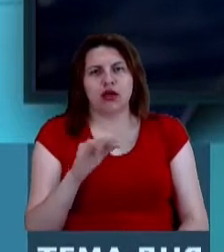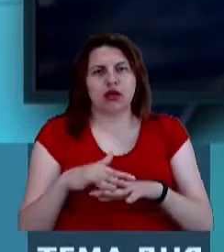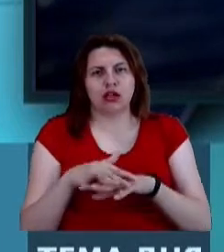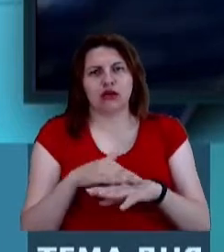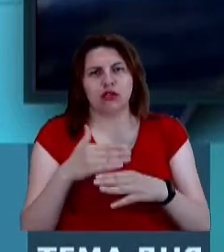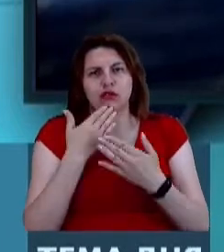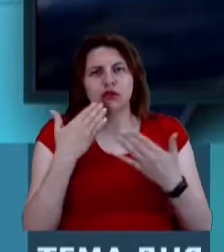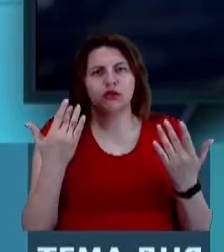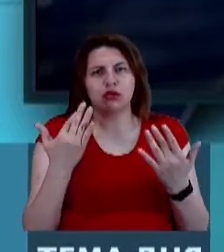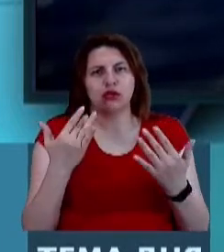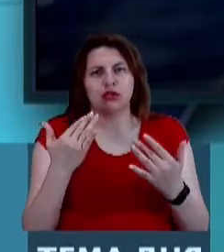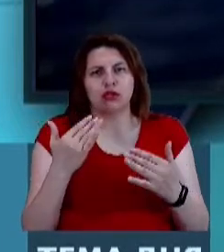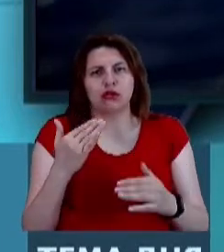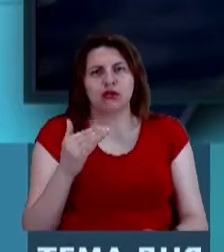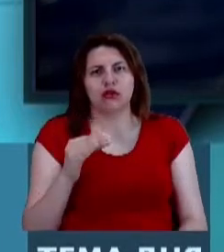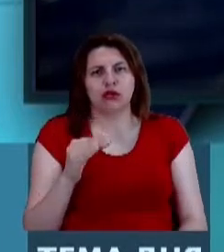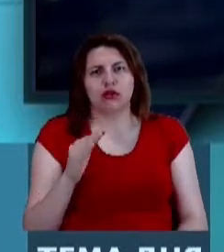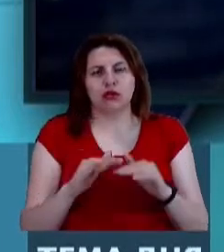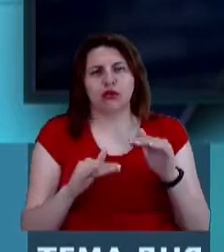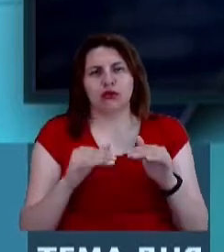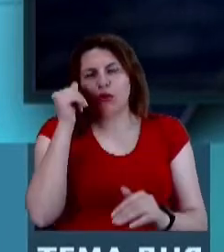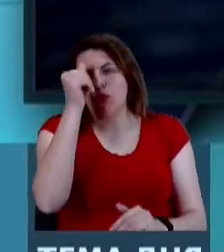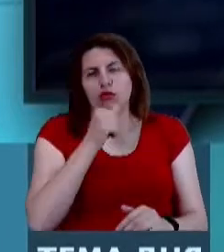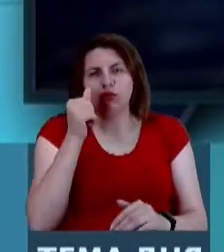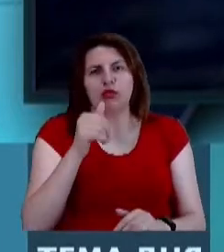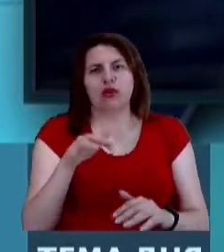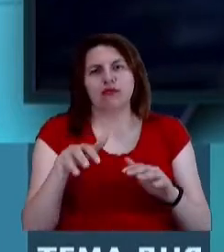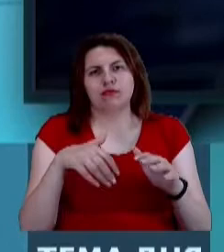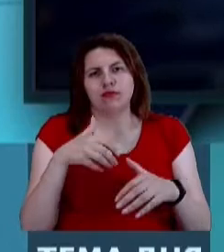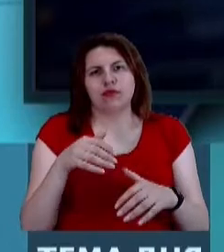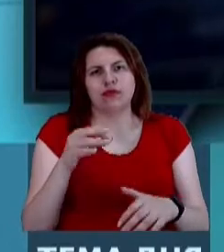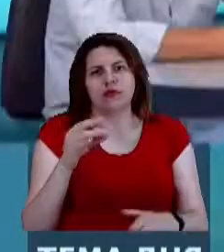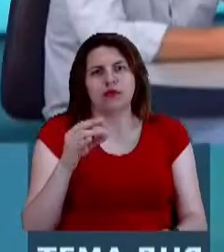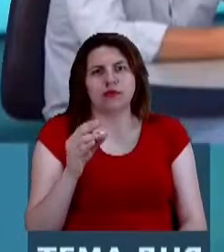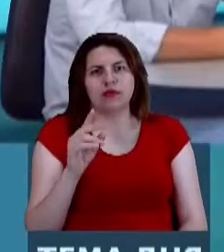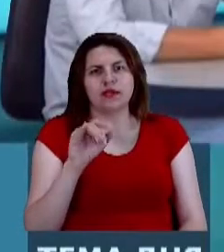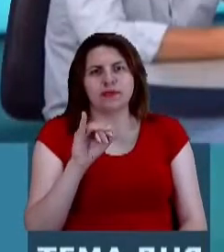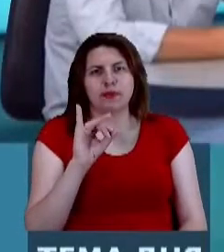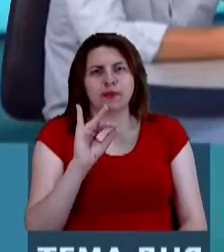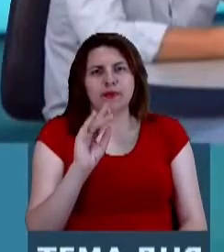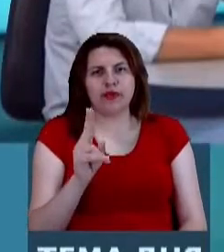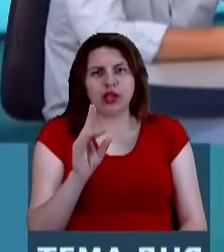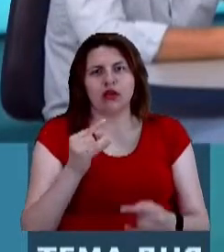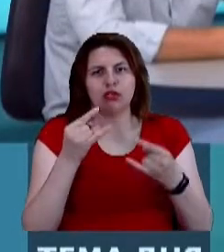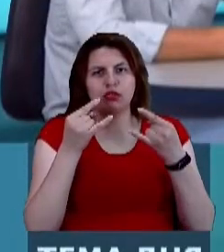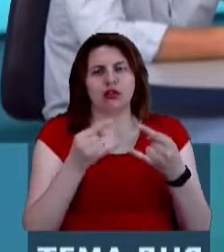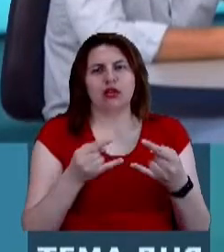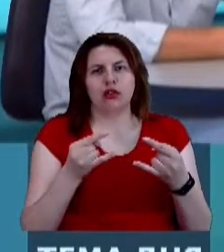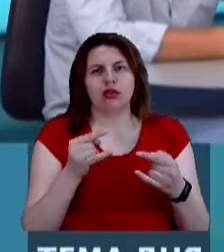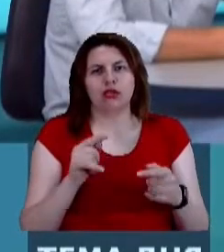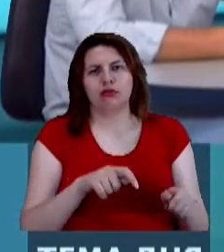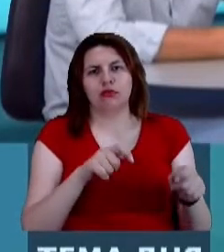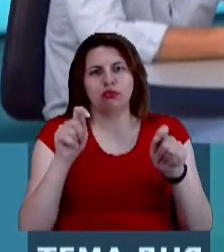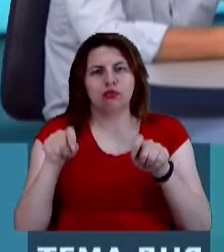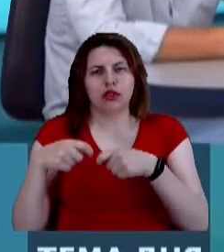прибрав до рук пан Медведчук. Ви бачили, що був канал ZIK, який перейшов від власника